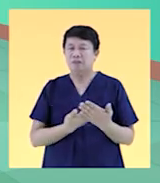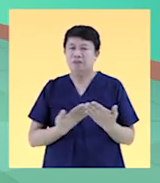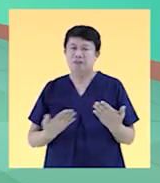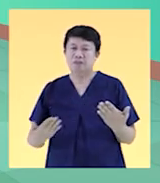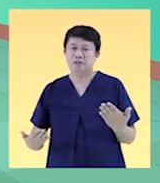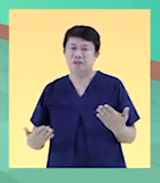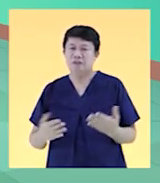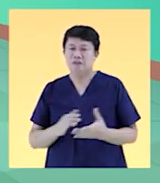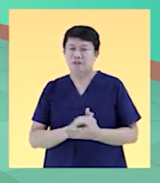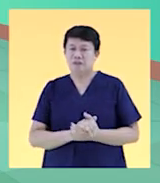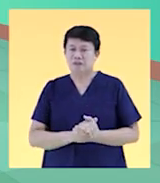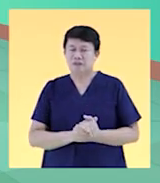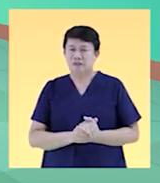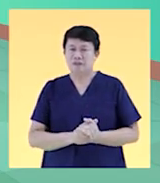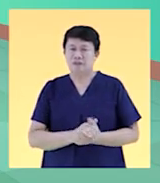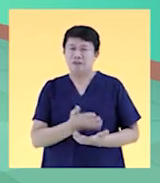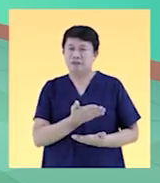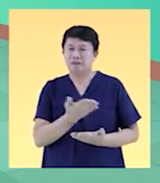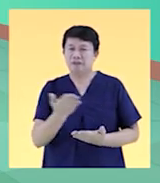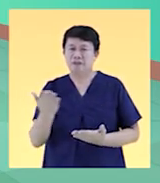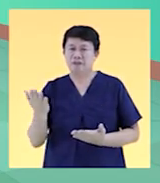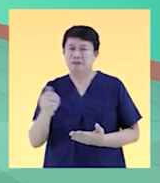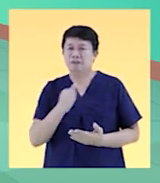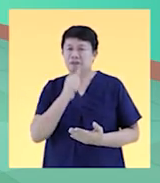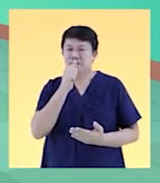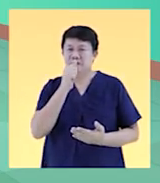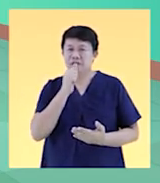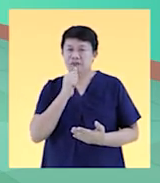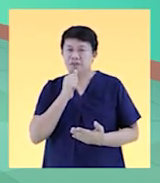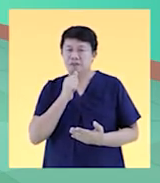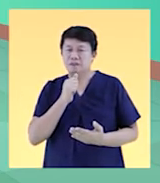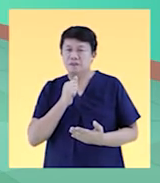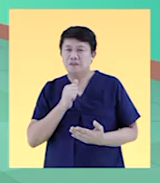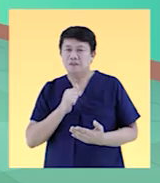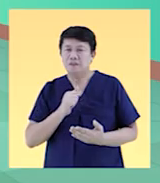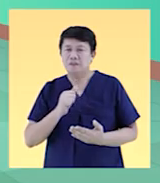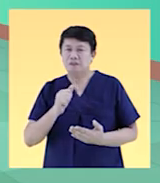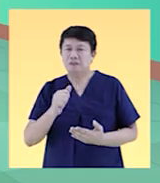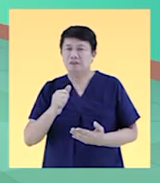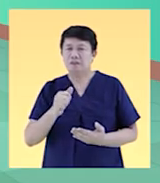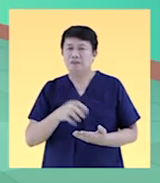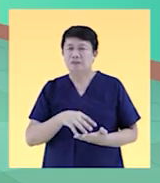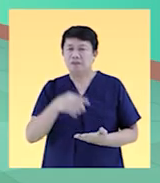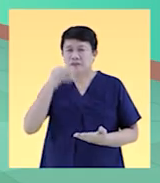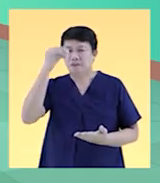bagay. Ang iyong pagpupursige o pagsisikap